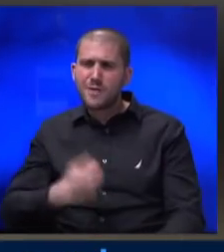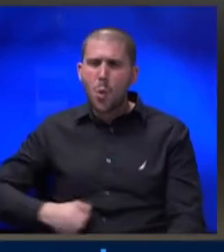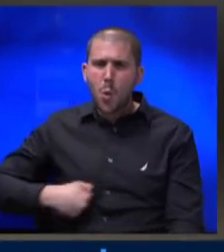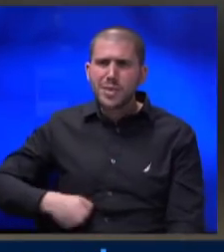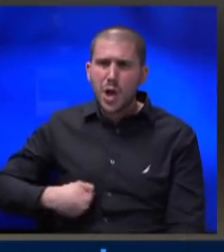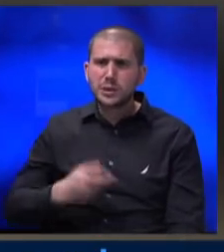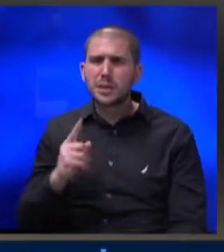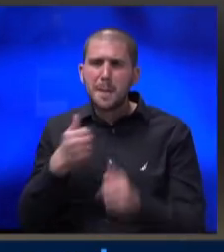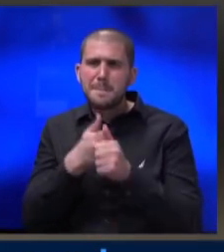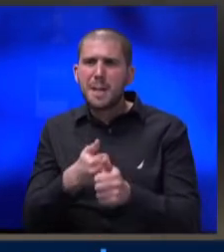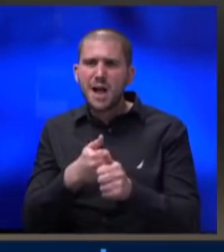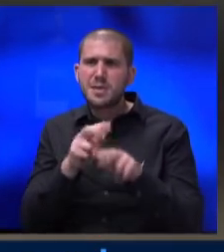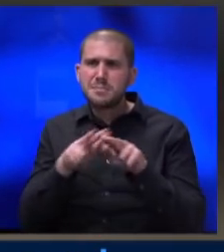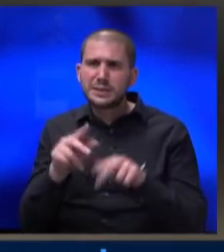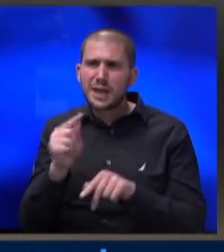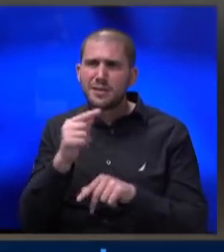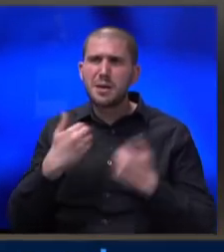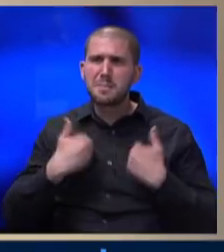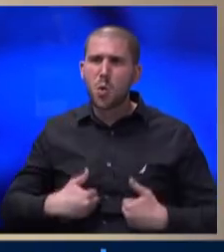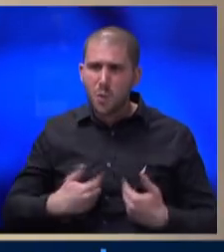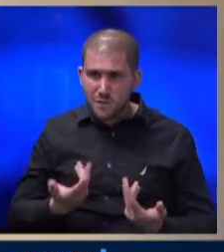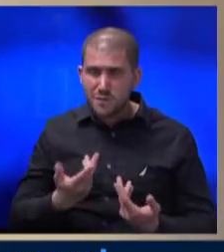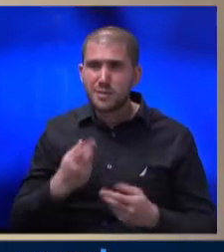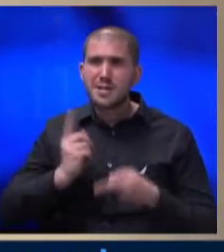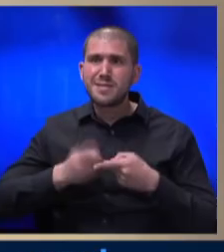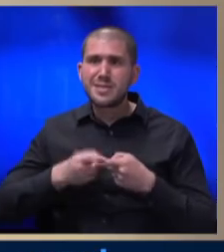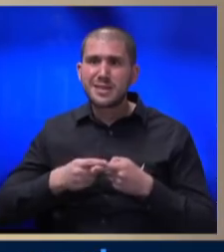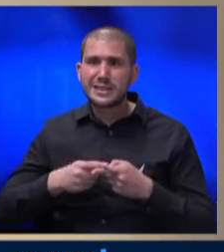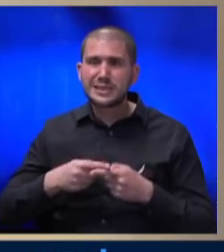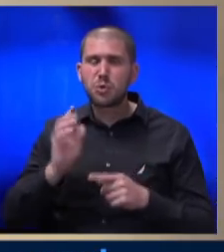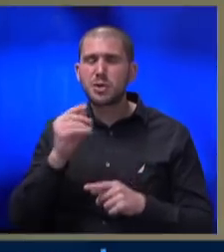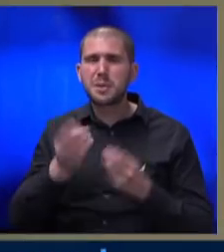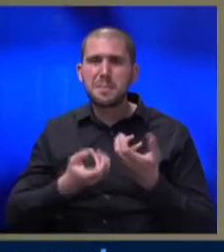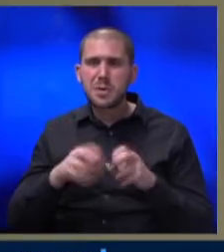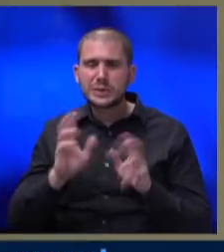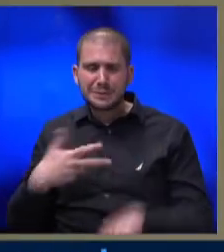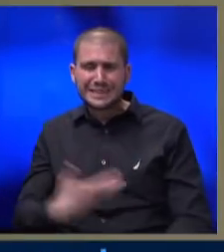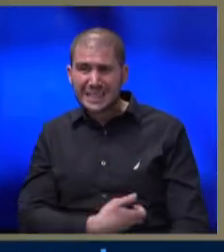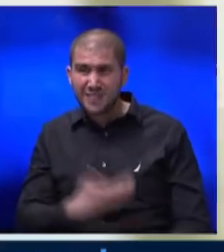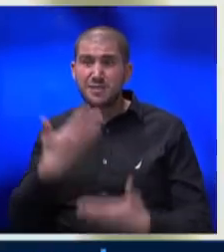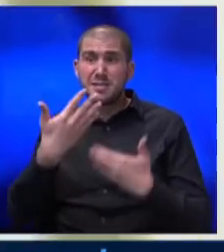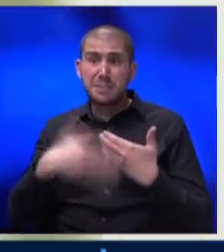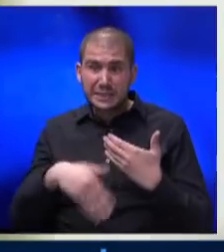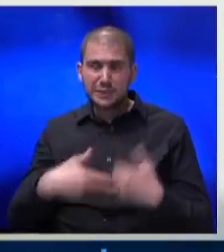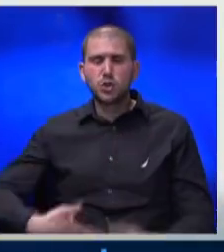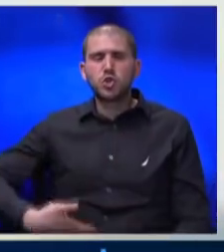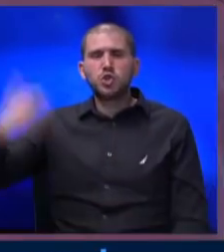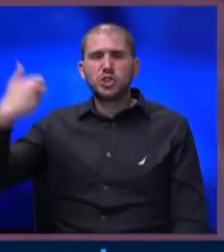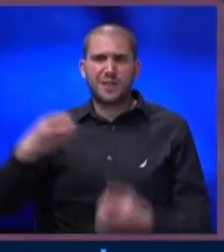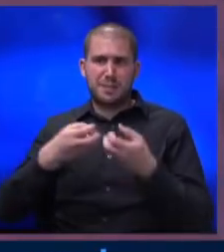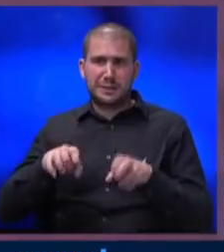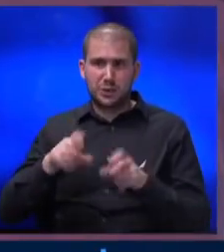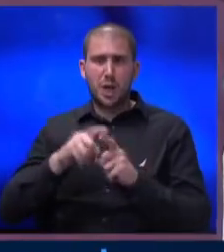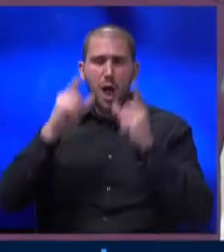וגינלי למעקב אחרי מצב הזקיקים בגוף, תזמון הביוץ בעזרת זריקה נוספת, ובסופו של דבר שאיבת הביציות